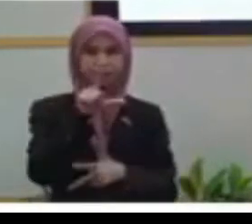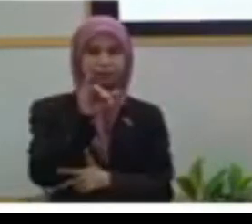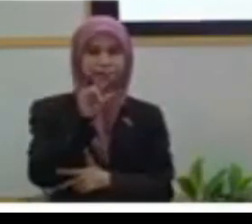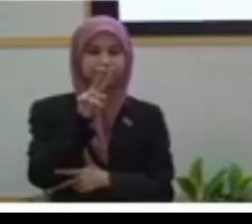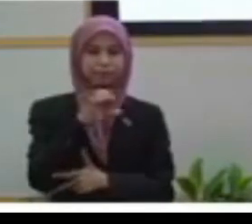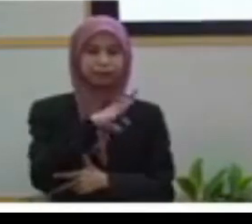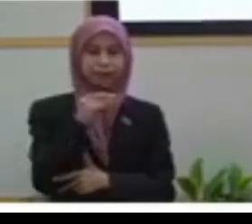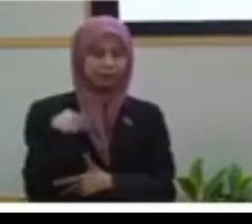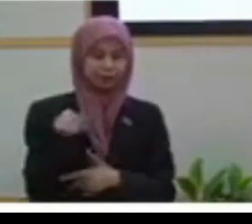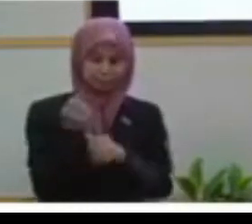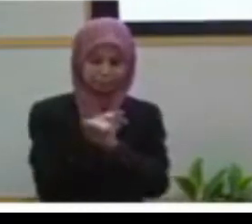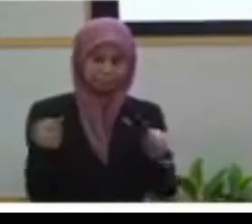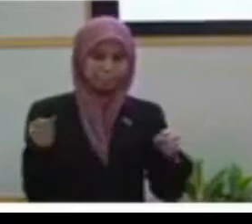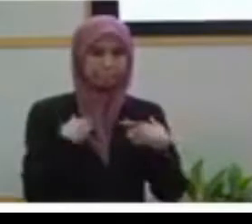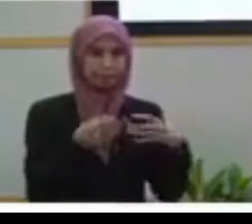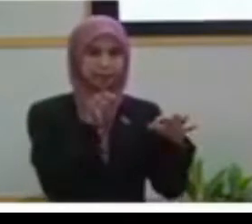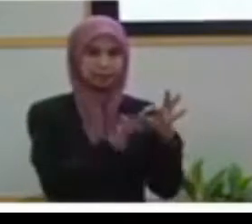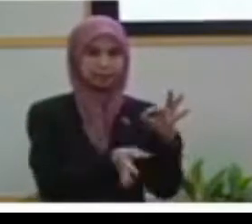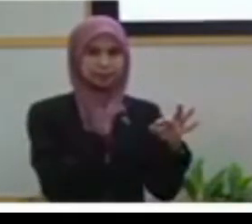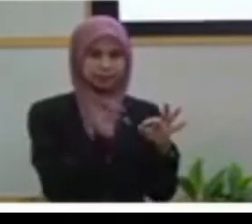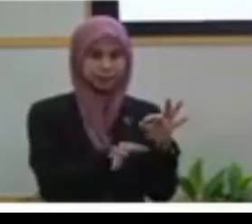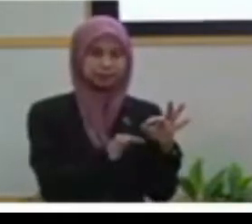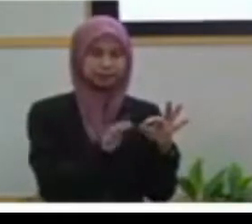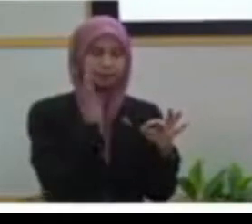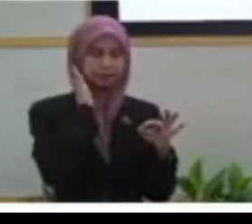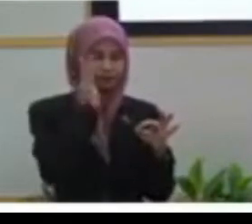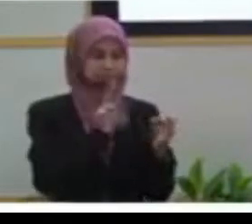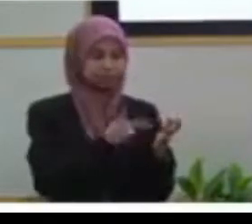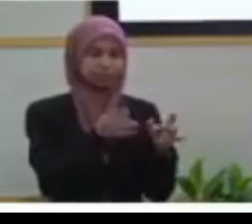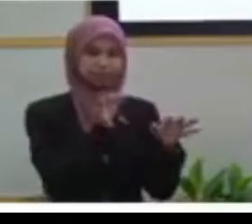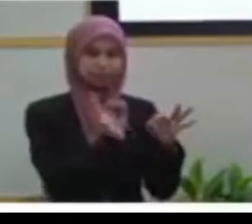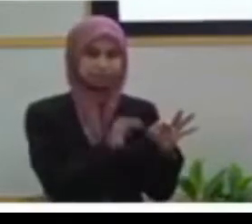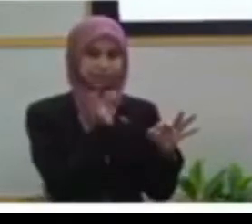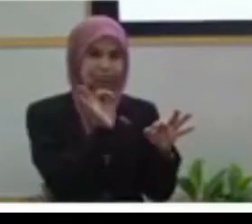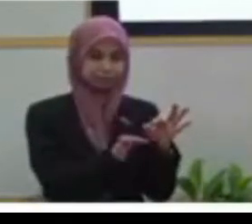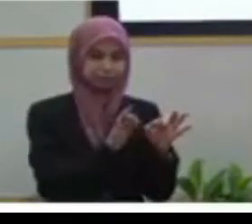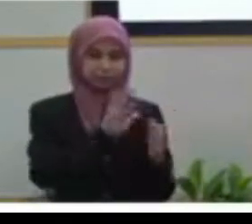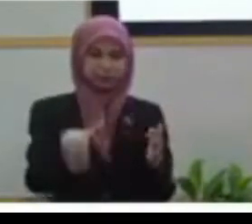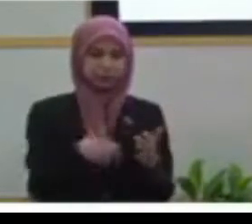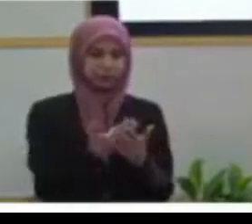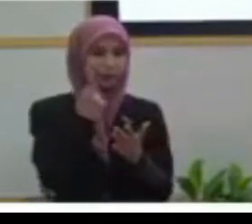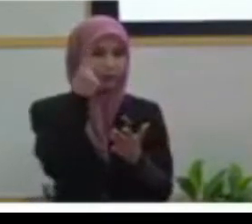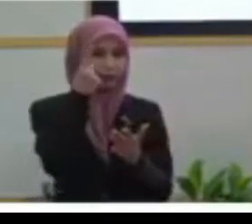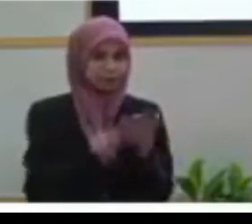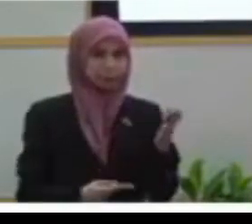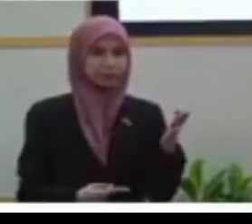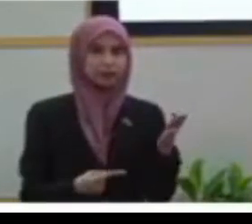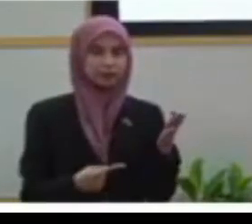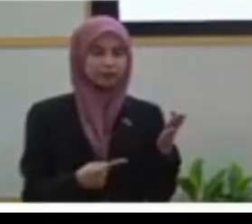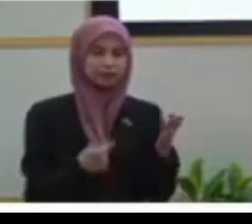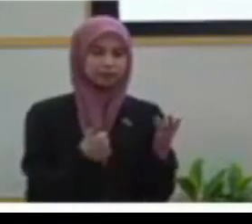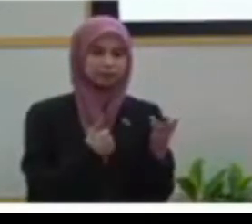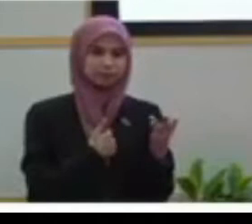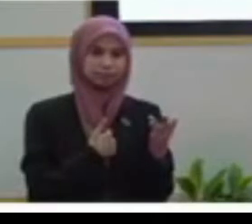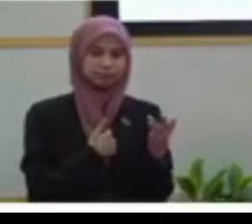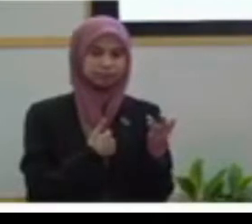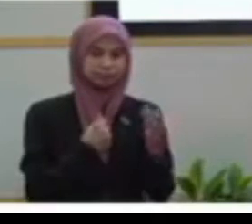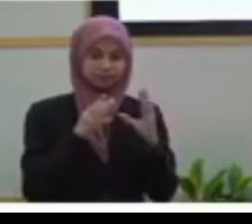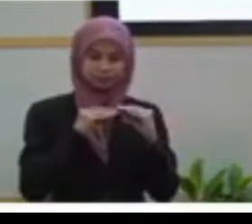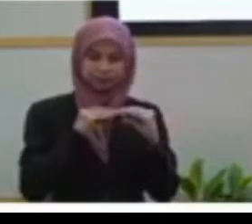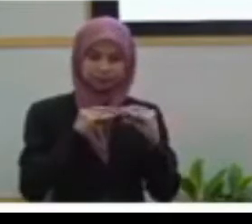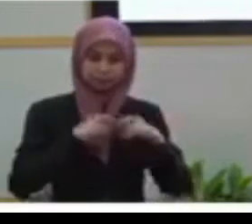mempunyai jurubahasa isyarat yang akan menterjemahkan semua kandungan